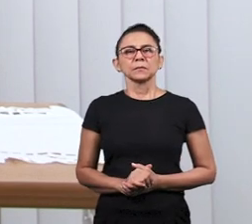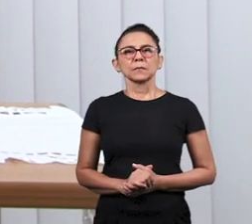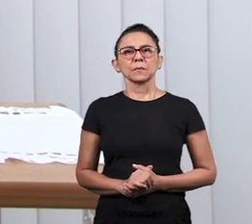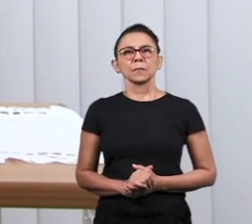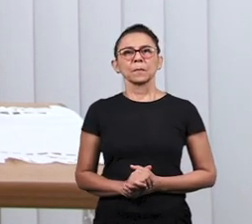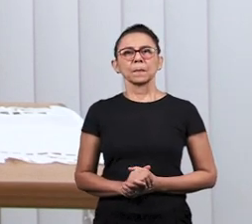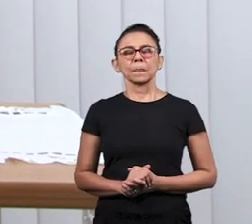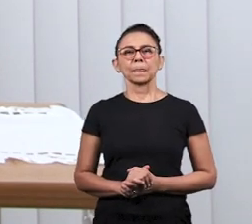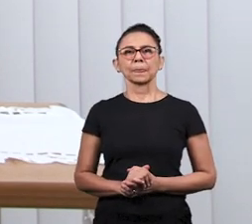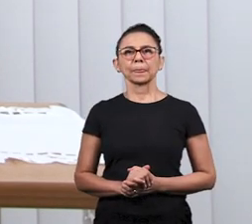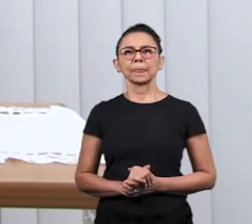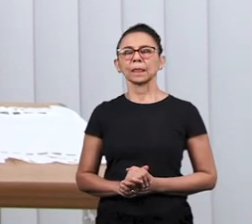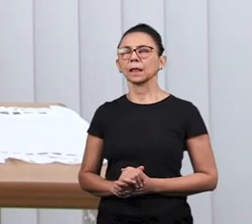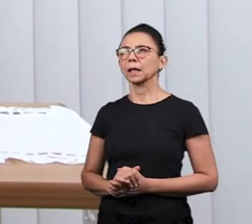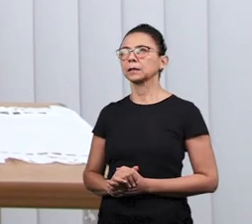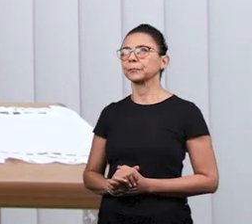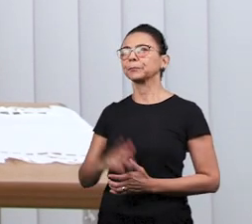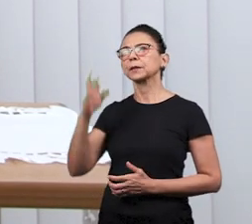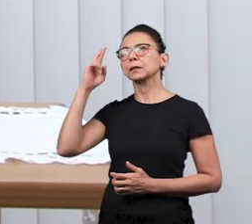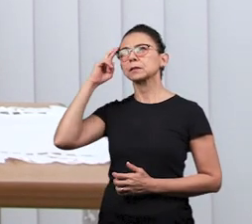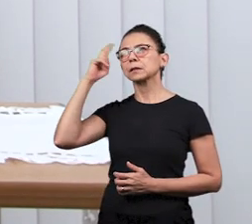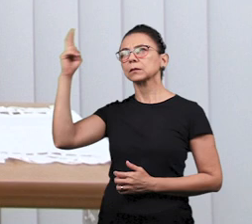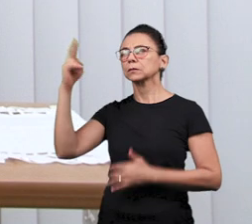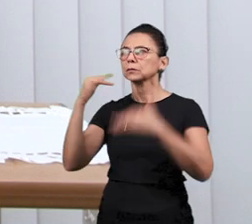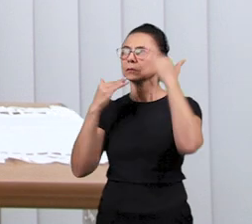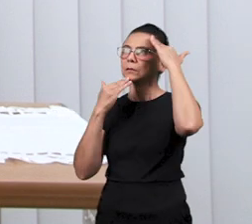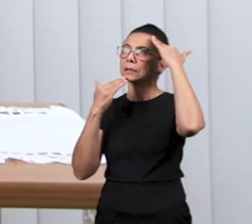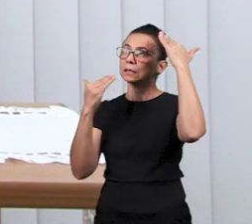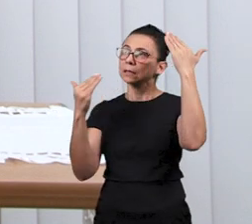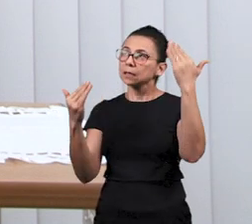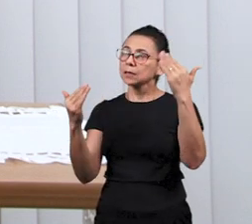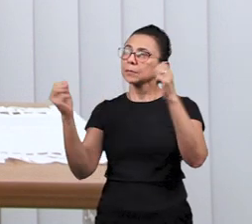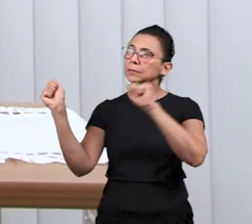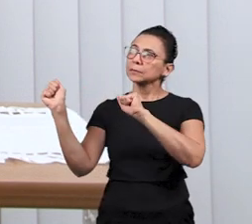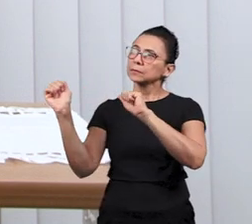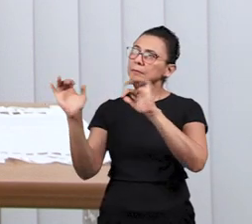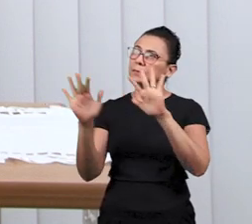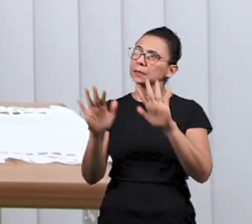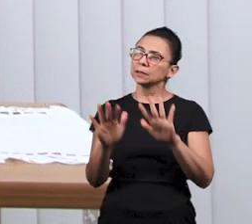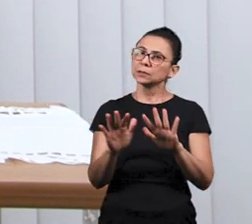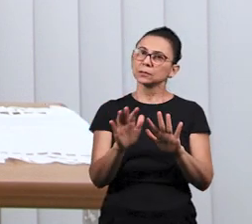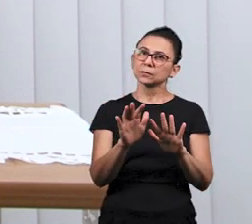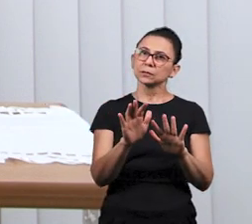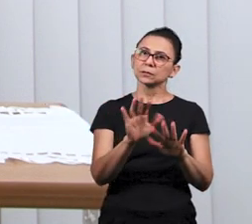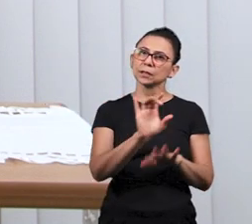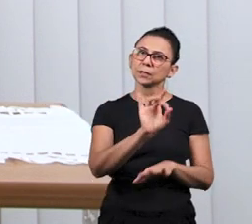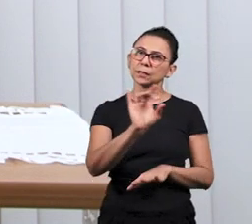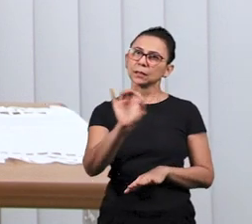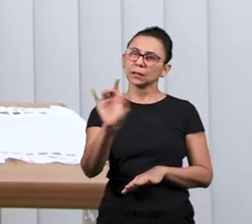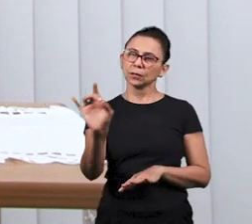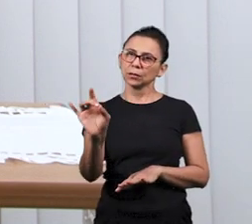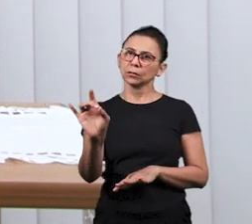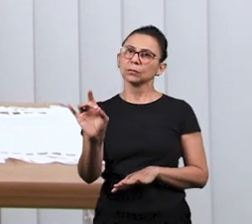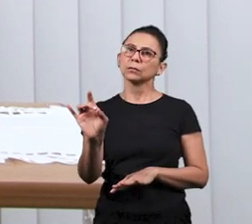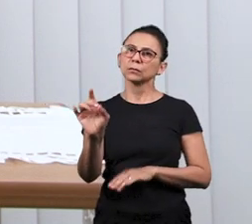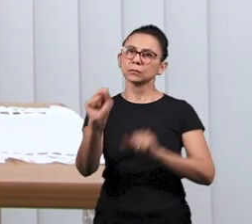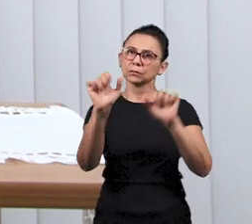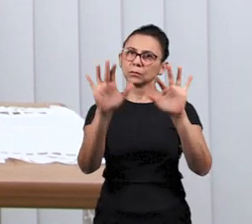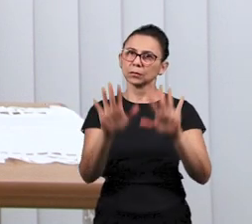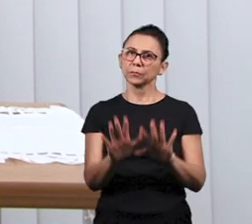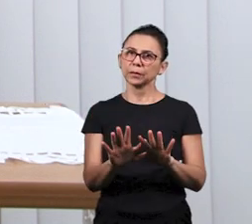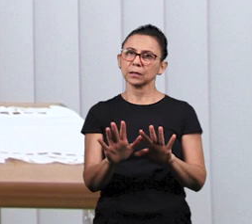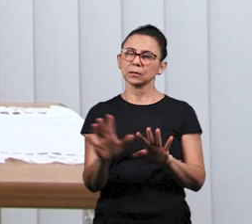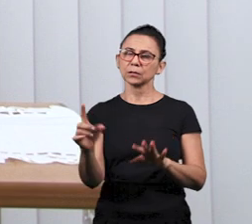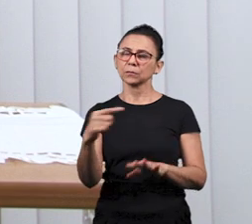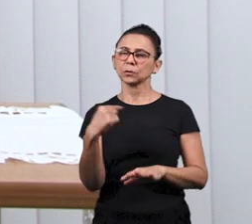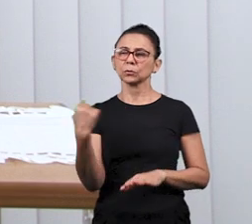в заключение этого богослужения. Мы славим Тебя, Отец. Мы благословляем Твое святое имя